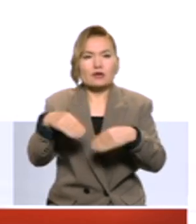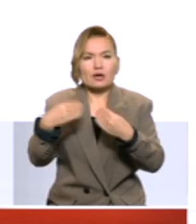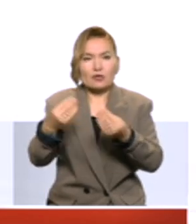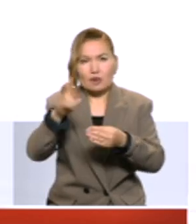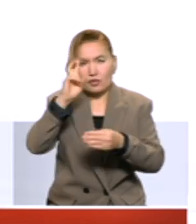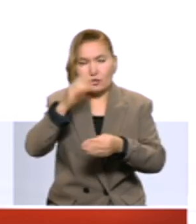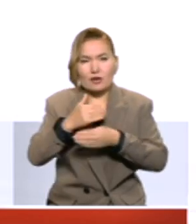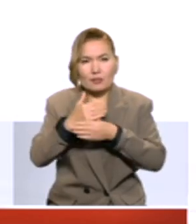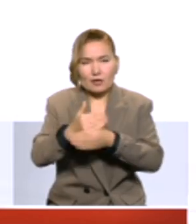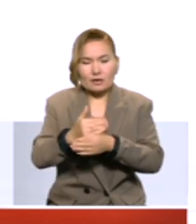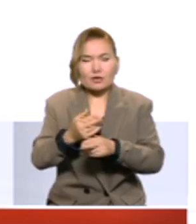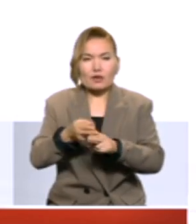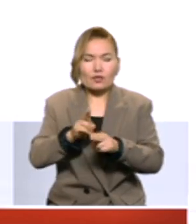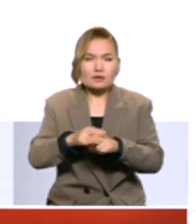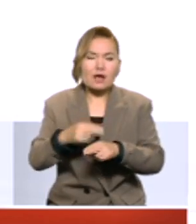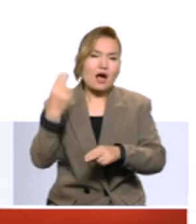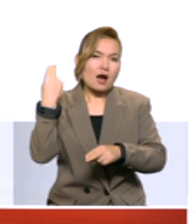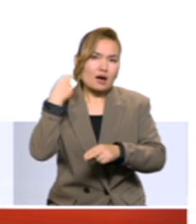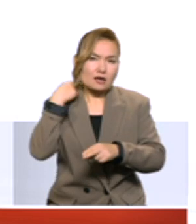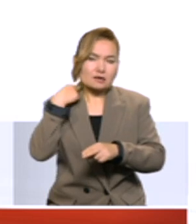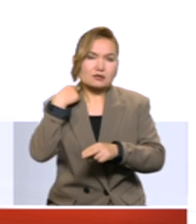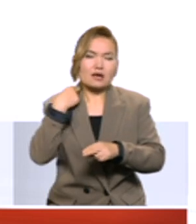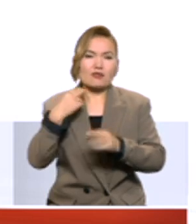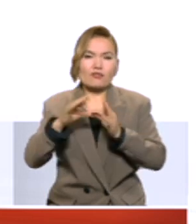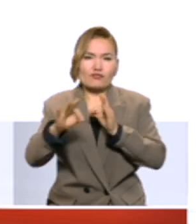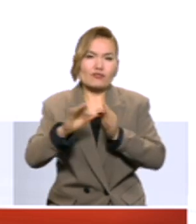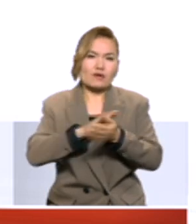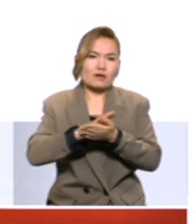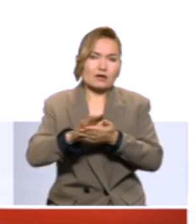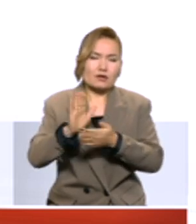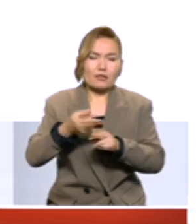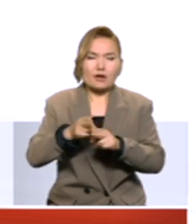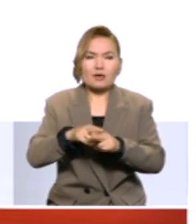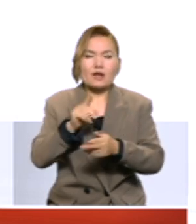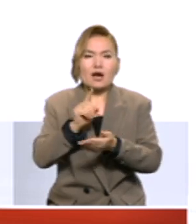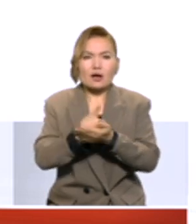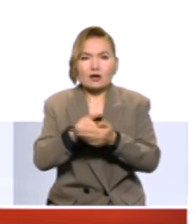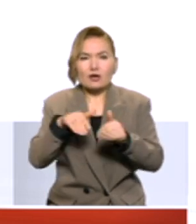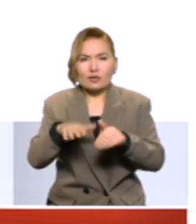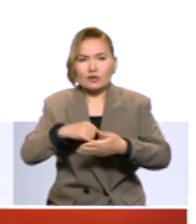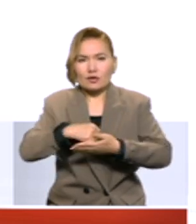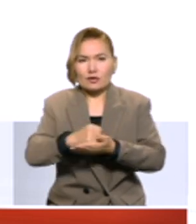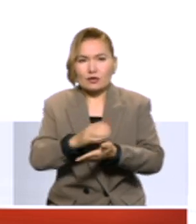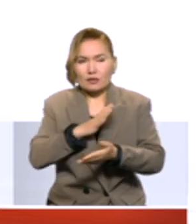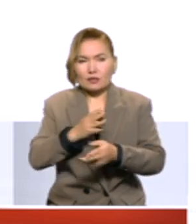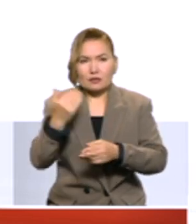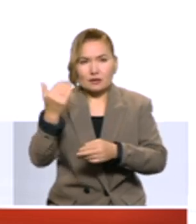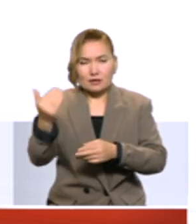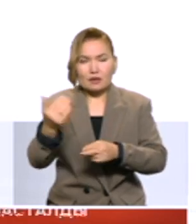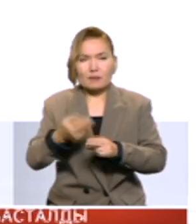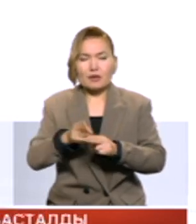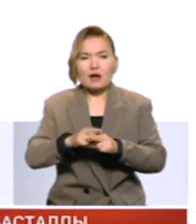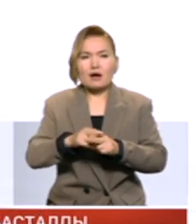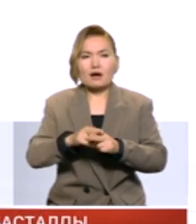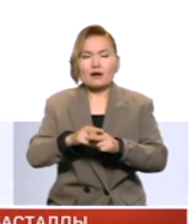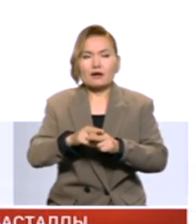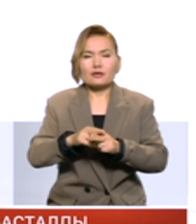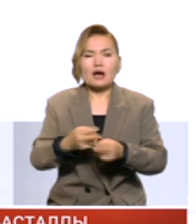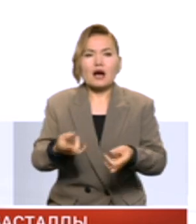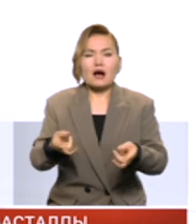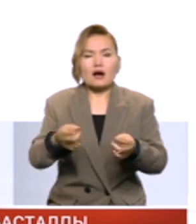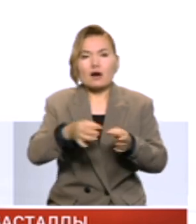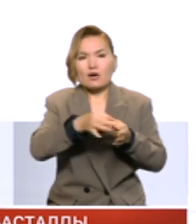бойынша берешек өтеледі. Үкіметтің тиісті қаулысы қабылданды. Ал